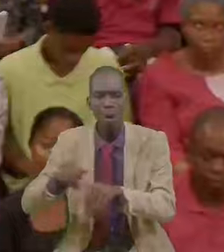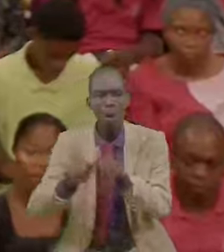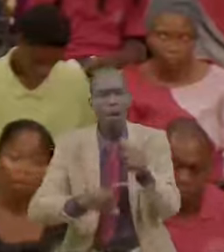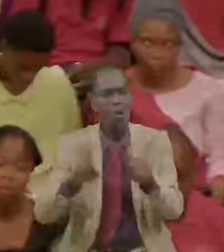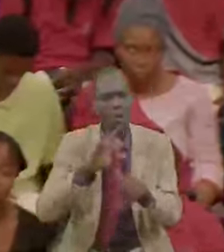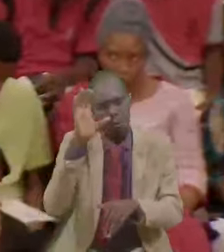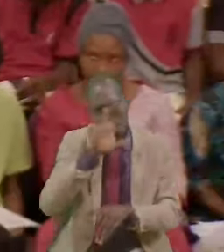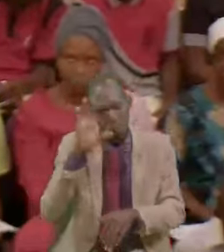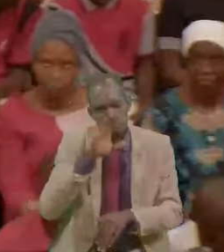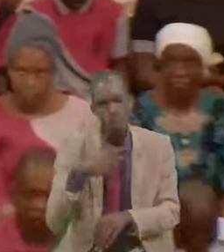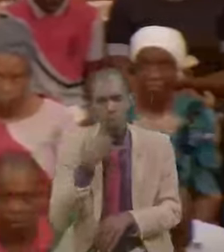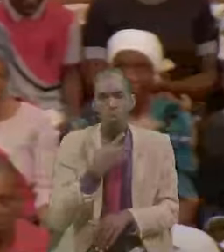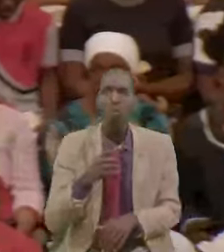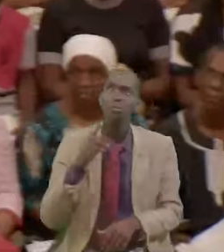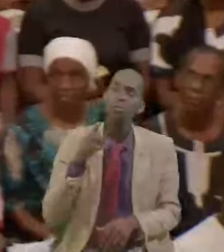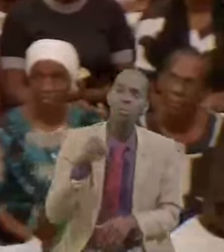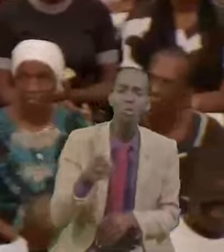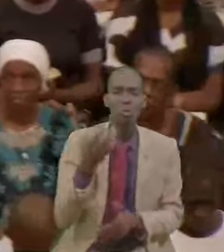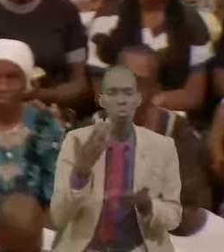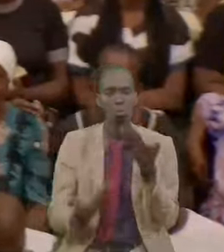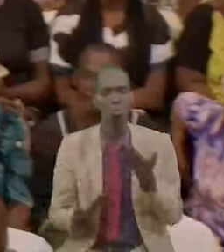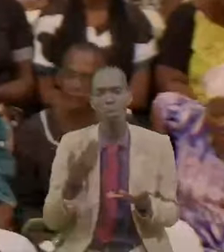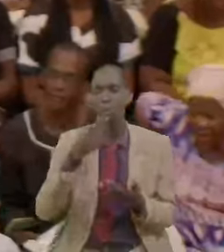dévorera. Je ne suis pas l'un d'eux.